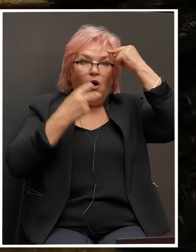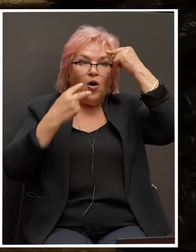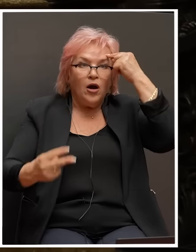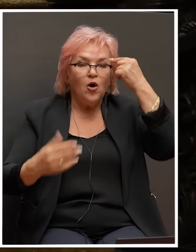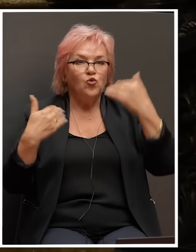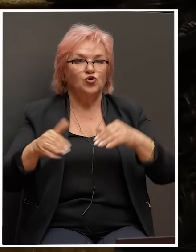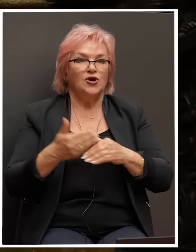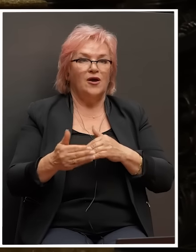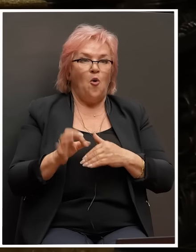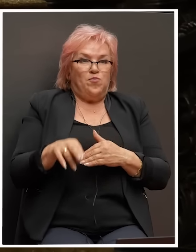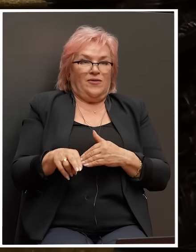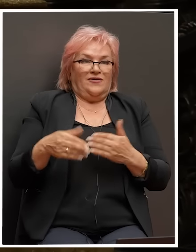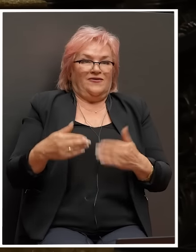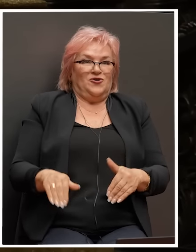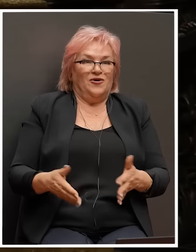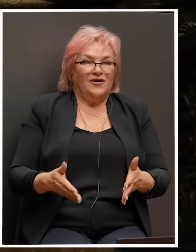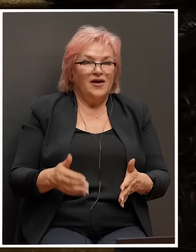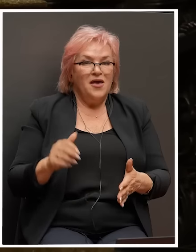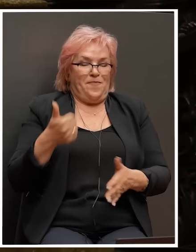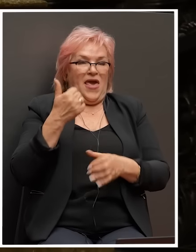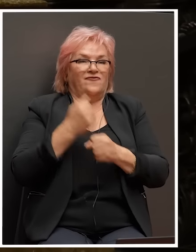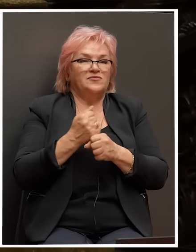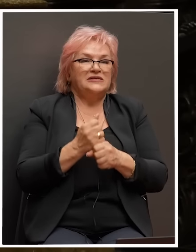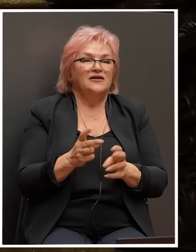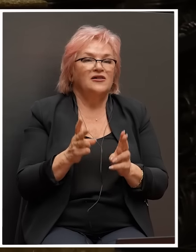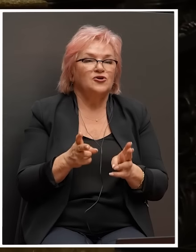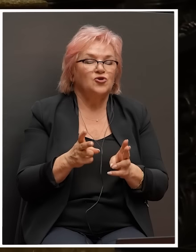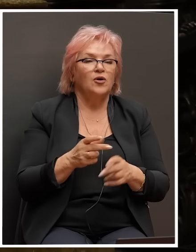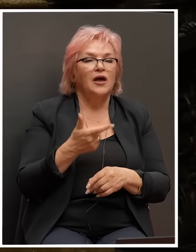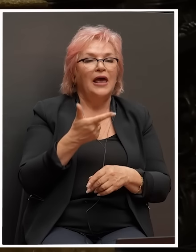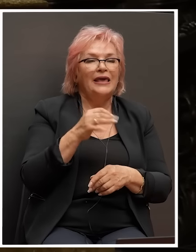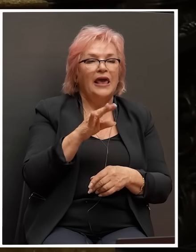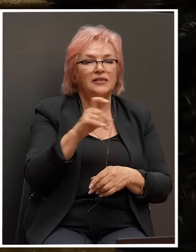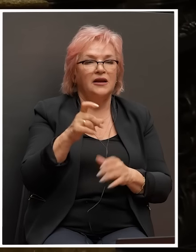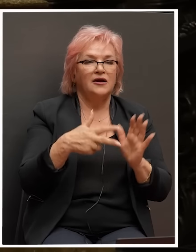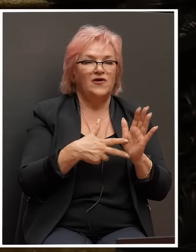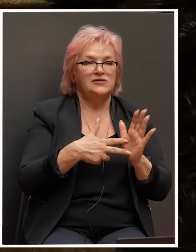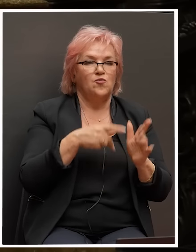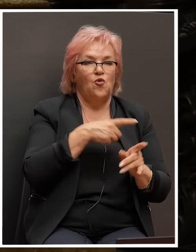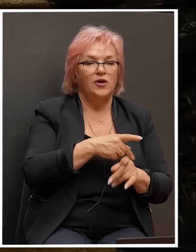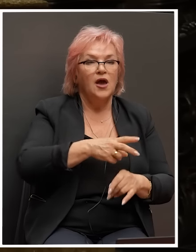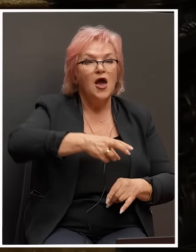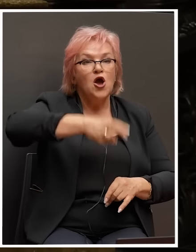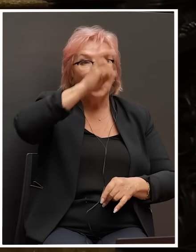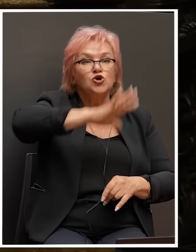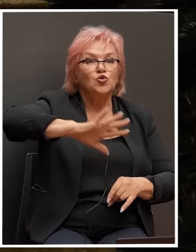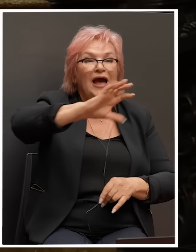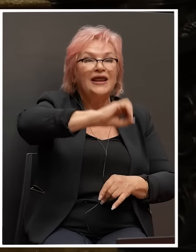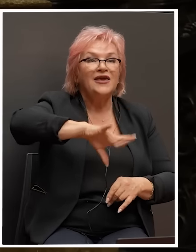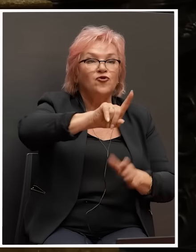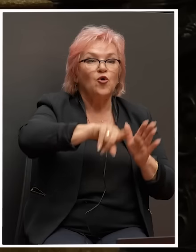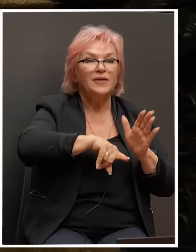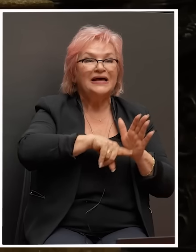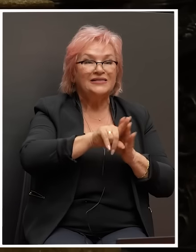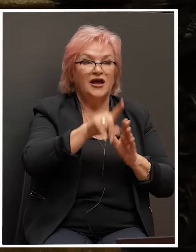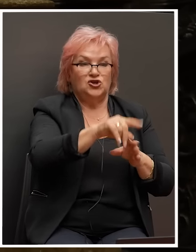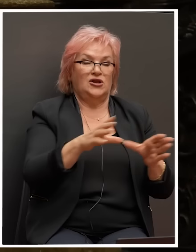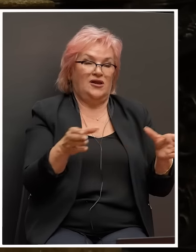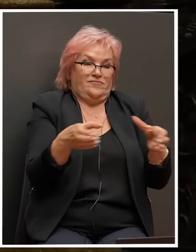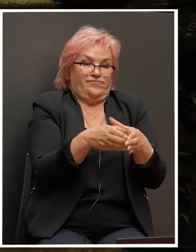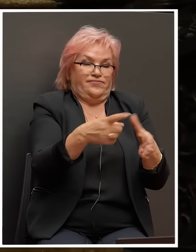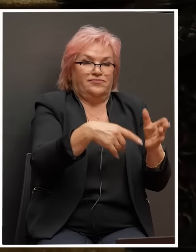чухнулись, под первым это сделал Генрих VIII. государи Европы начали уходить из лона